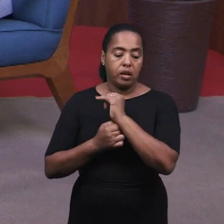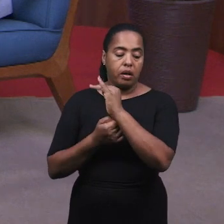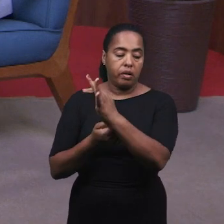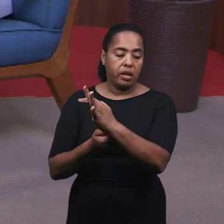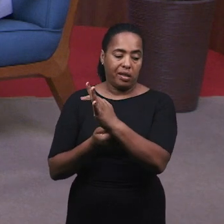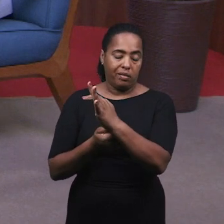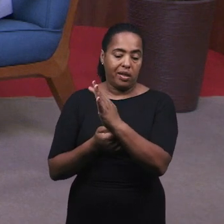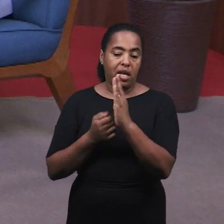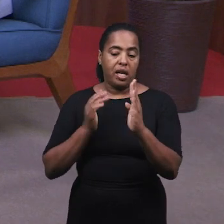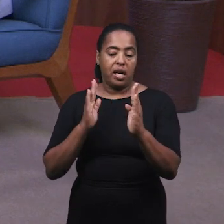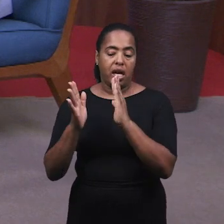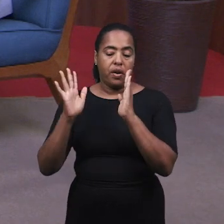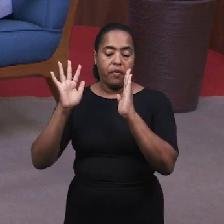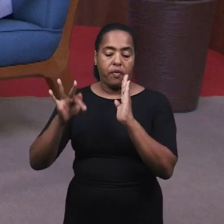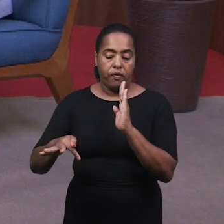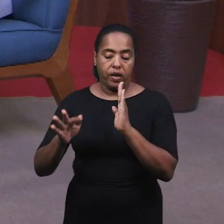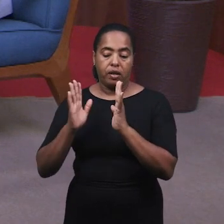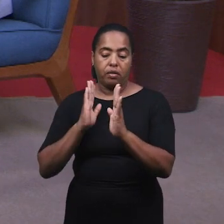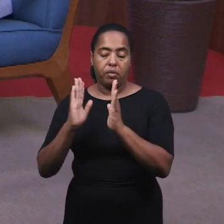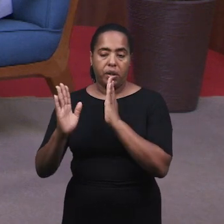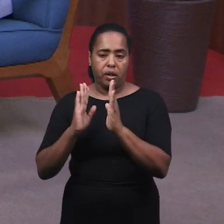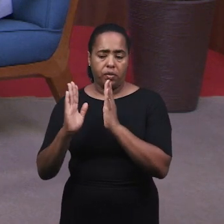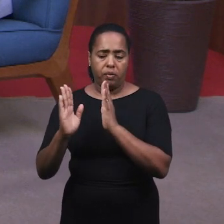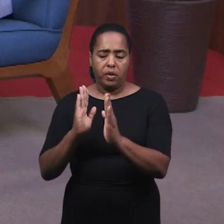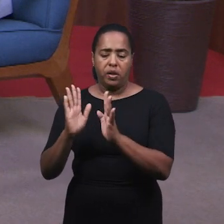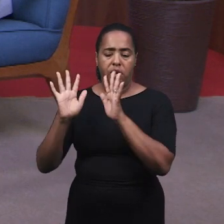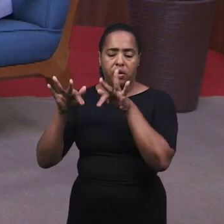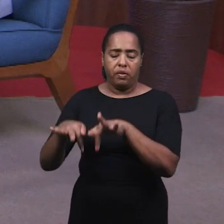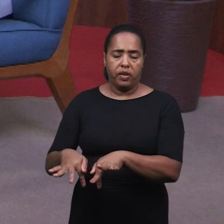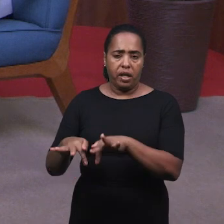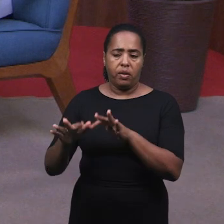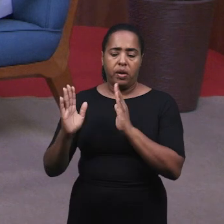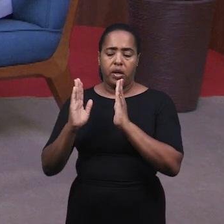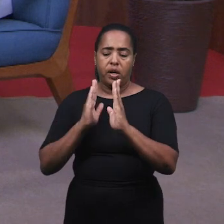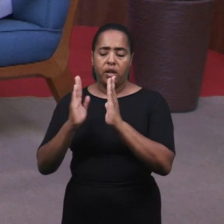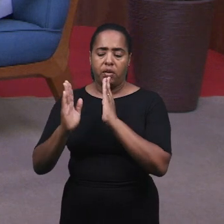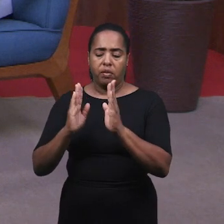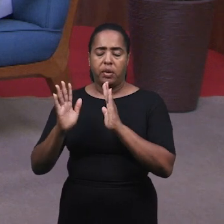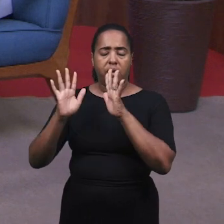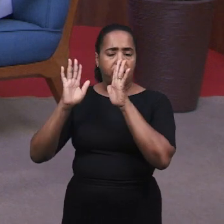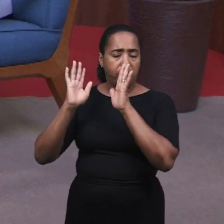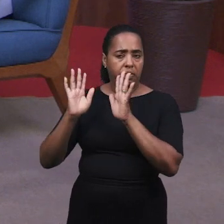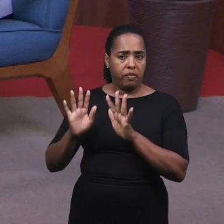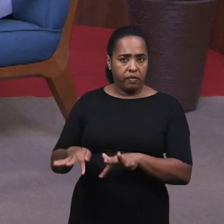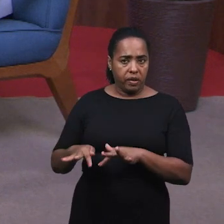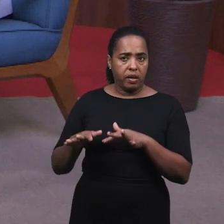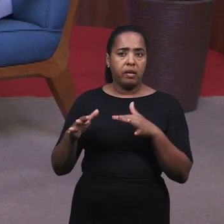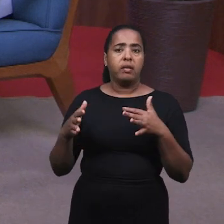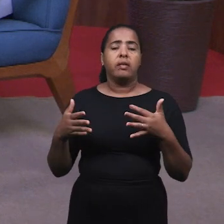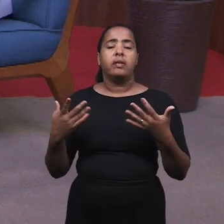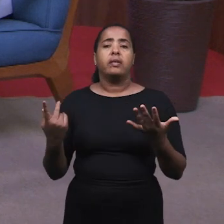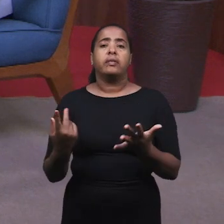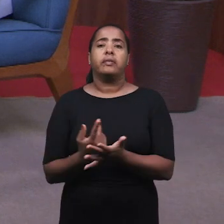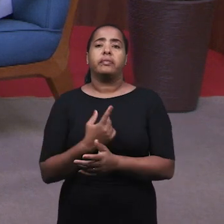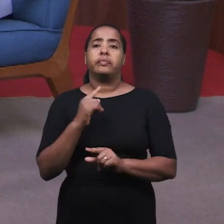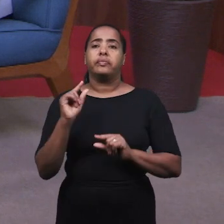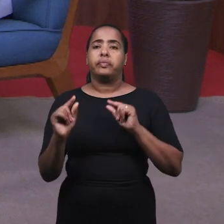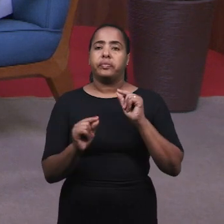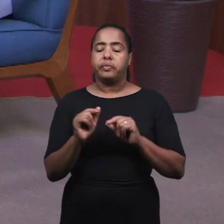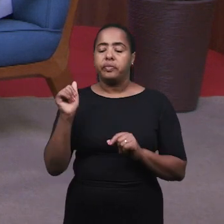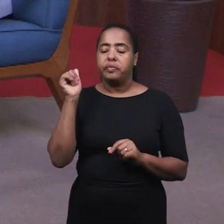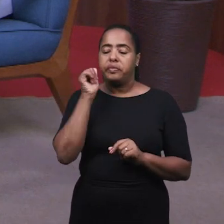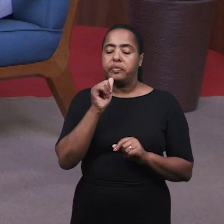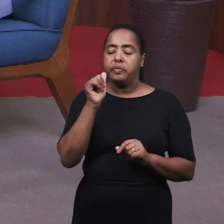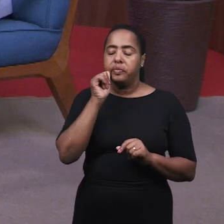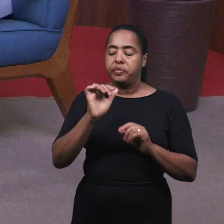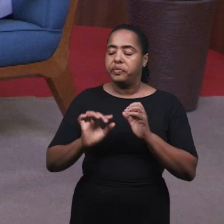présentation. C'était la fin du délai qui a été donné. Et à la fin, la femme, elle révèle, elle